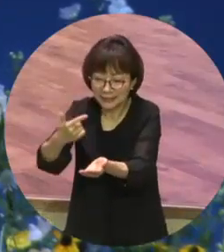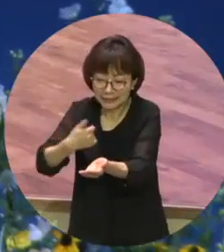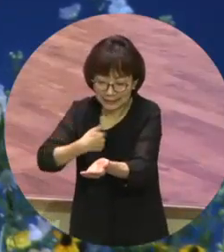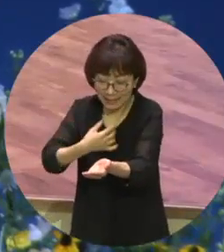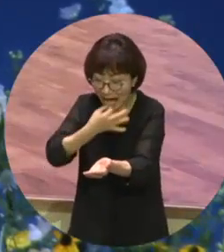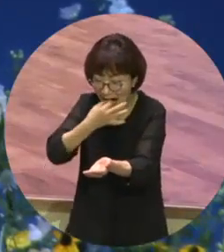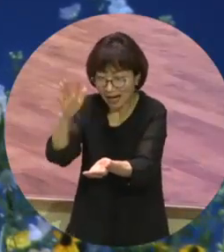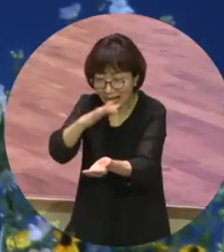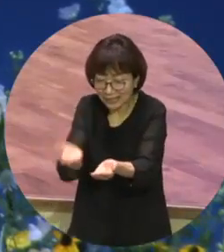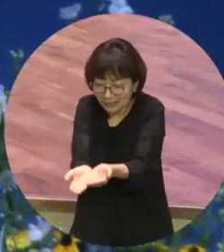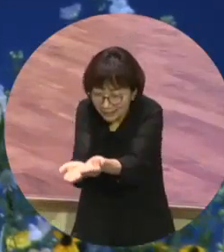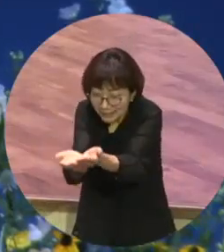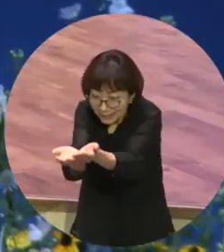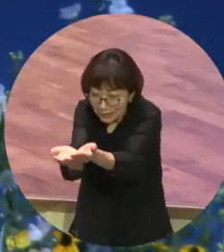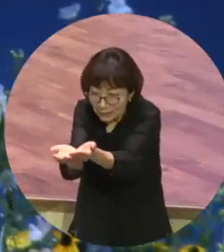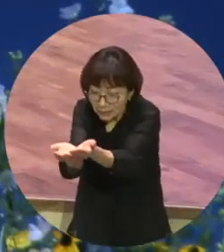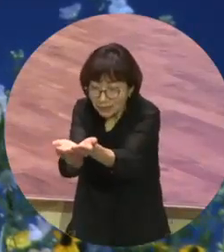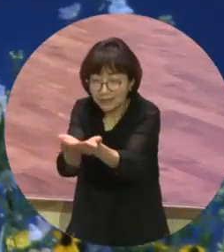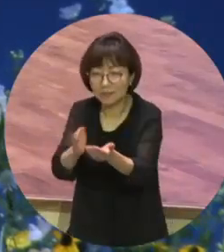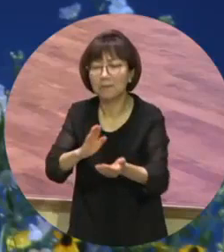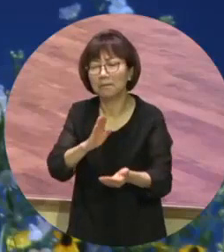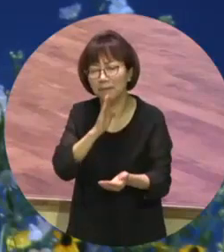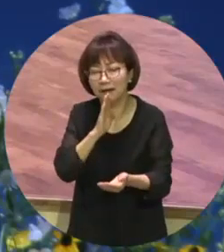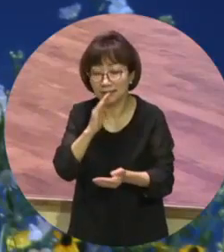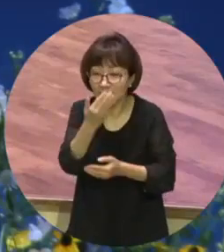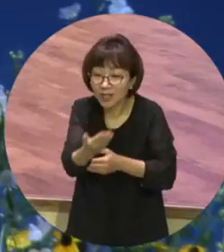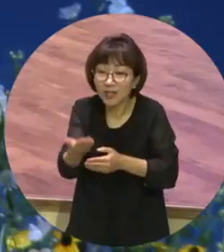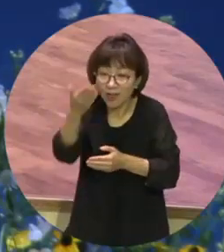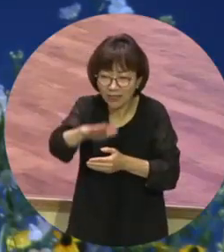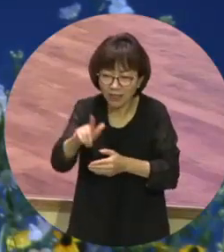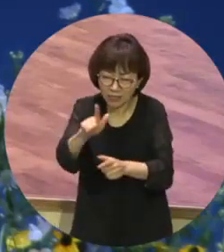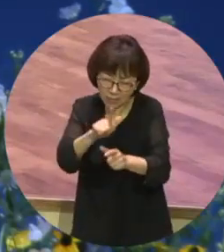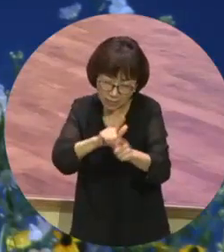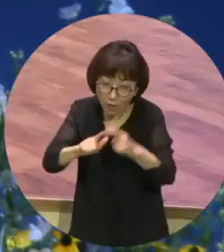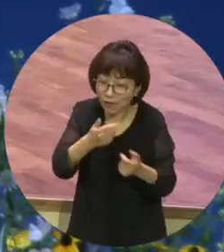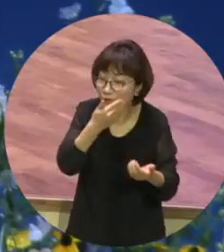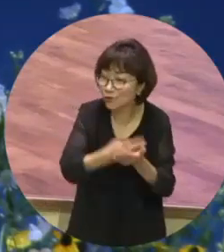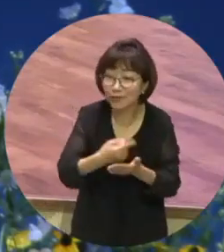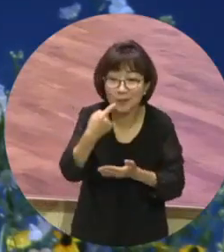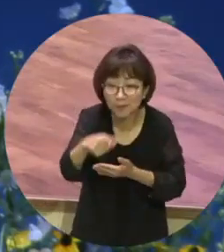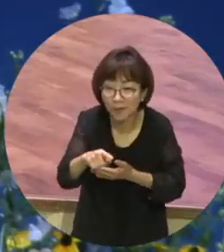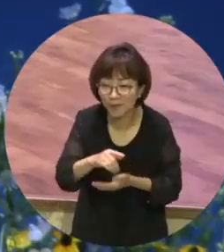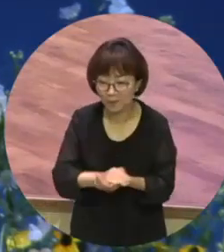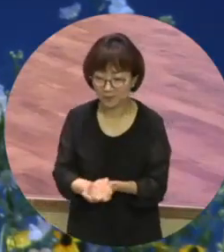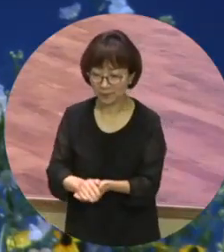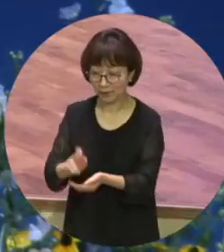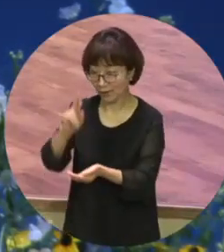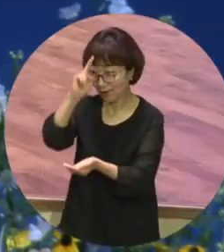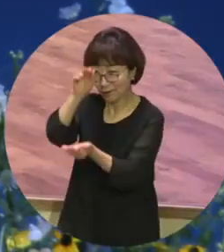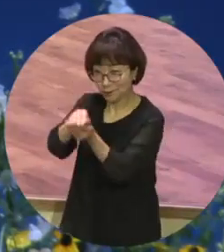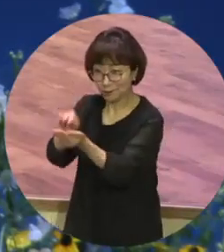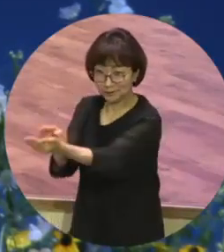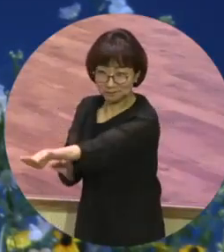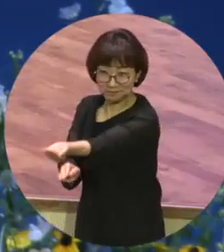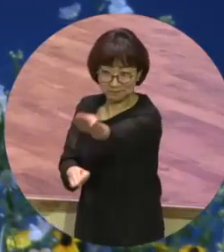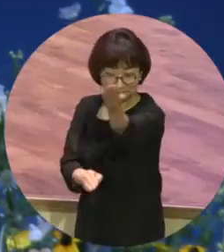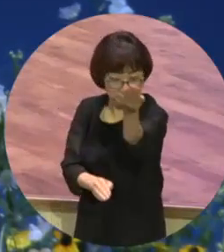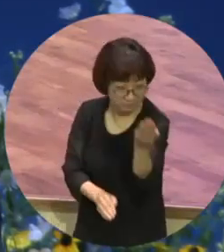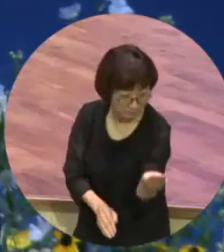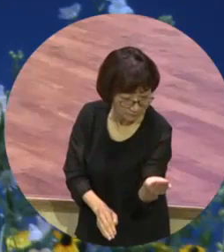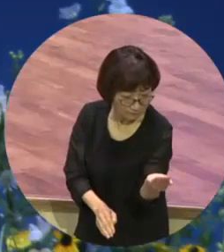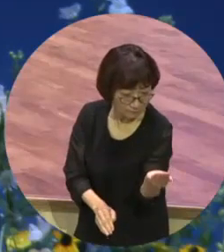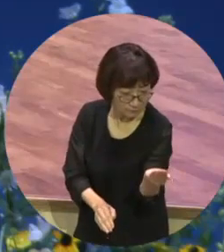의미예요. 그런데 여기서 한 걸음 더 나아가서 예수님께서 기적을 행하시기